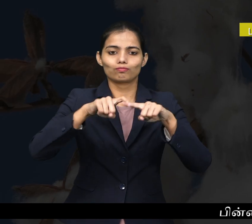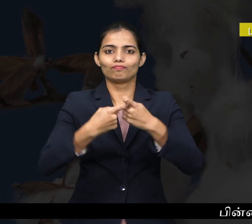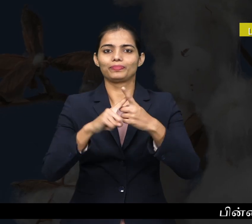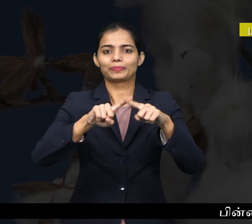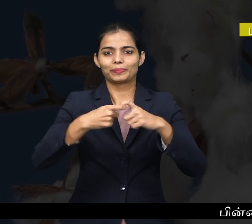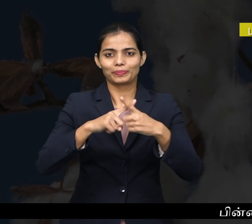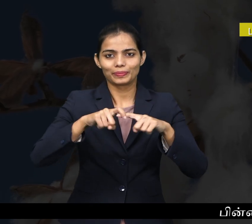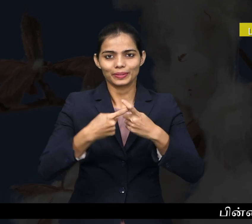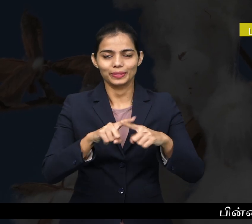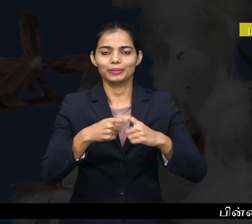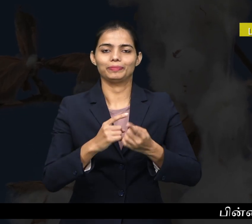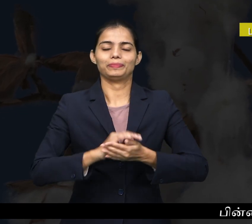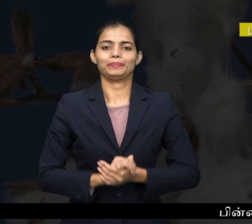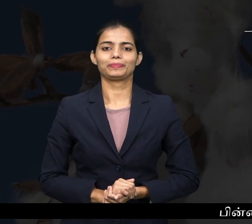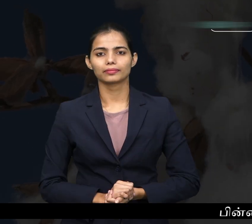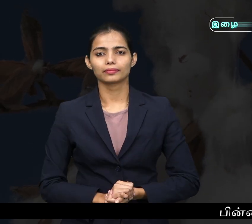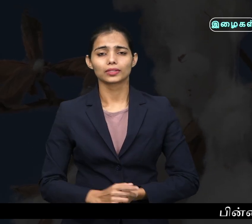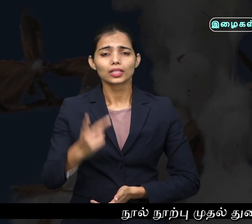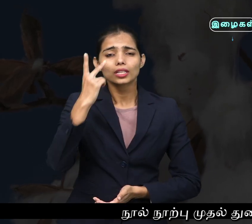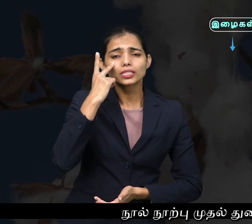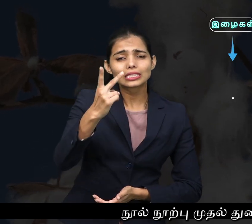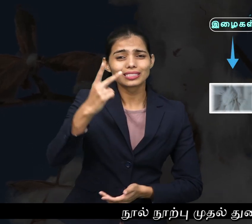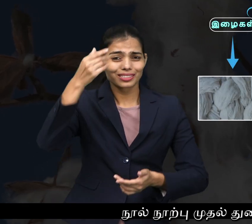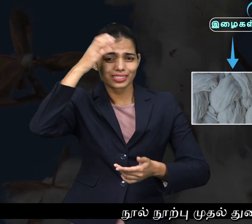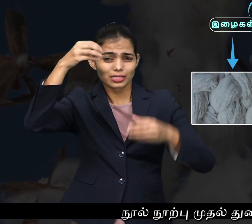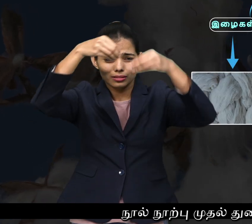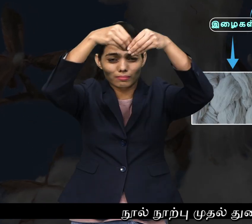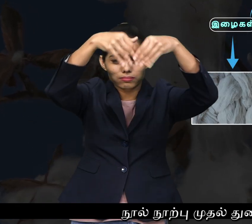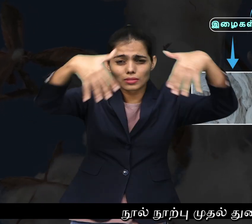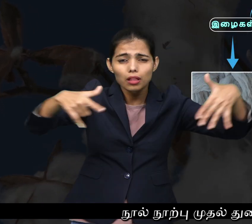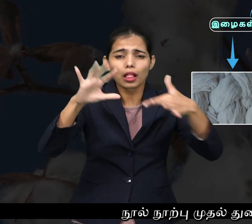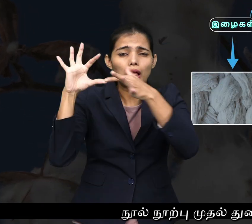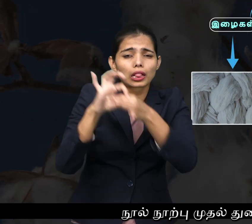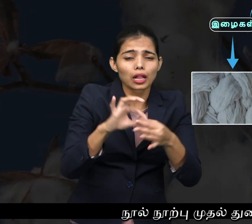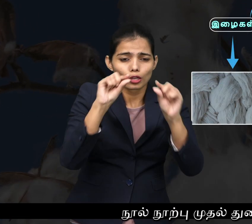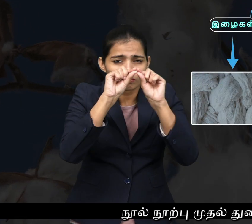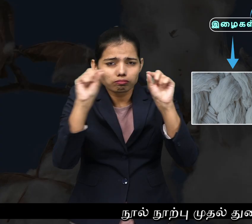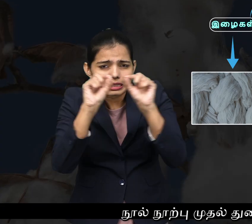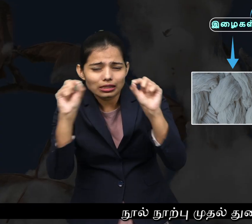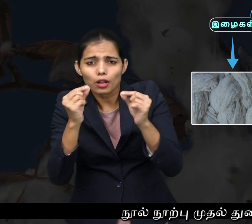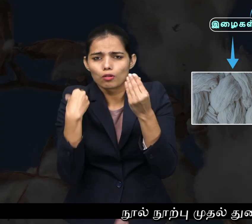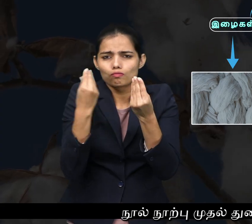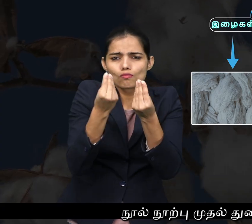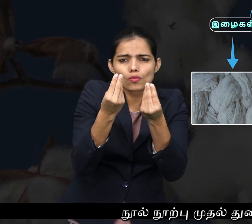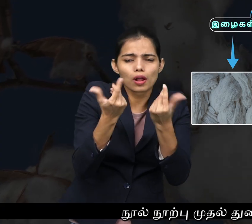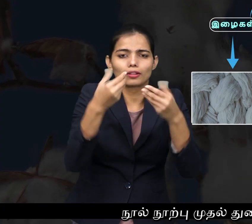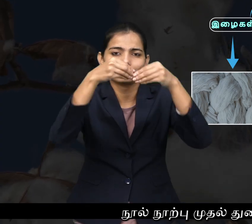பின்னல் அல்லது துன்னுதல். நூல் நூற்பு முதல் துணி வரை விரிவாக